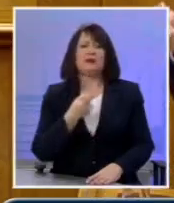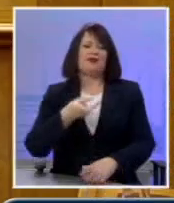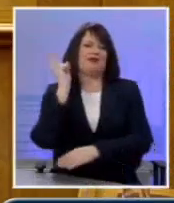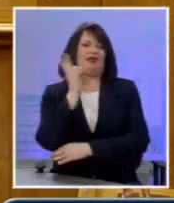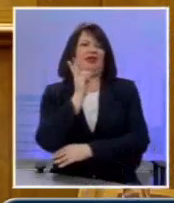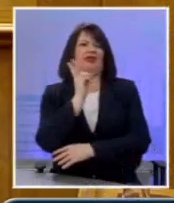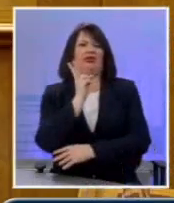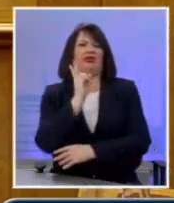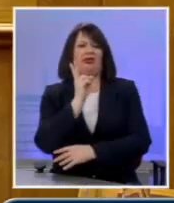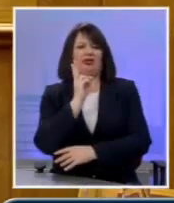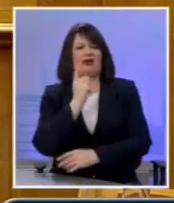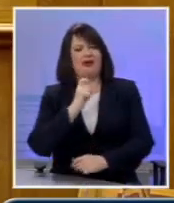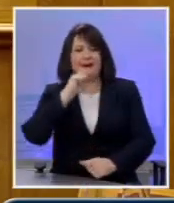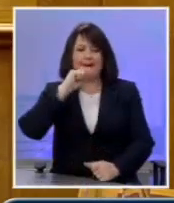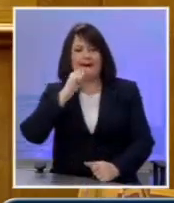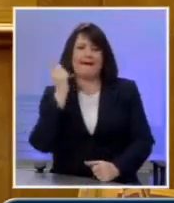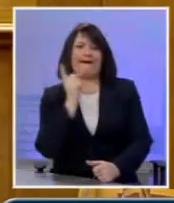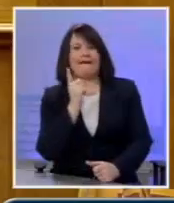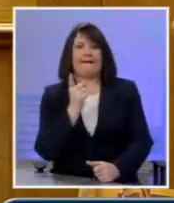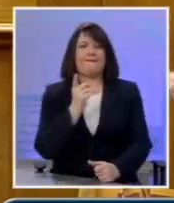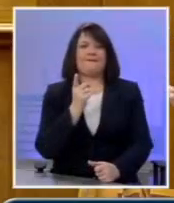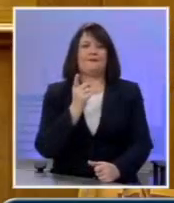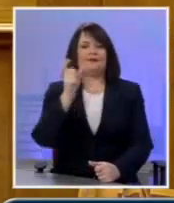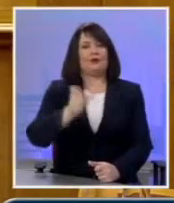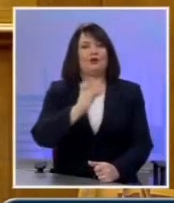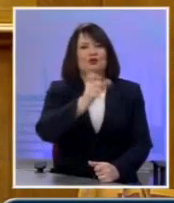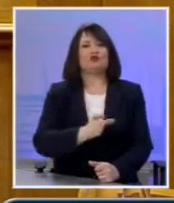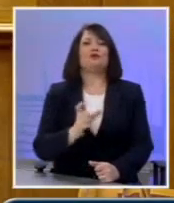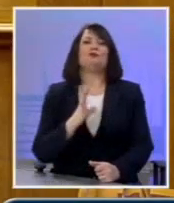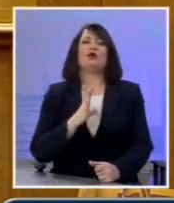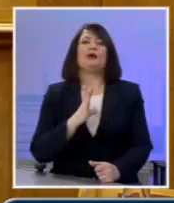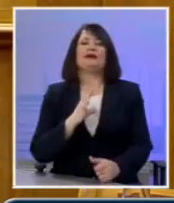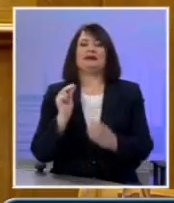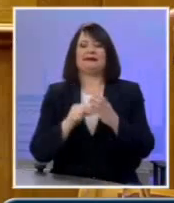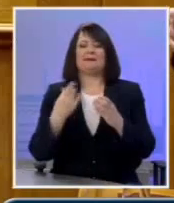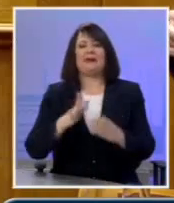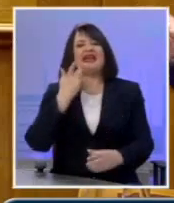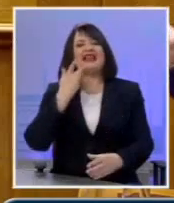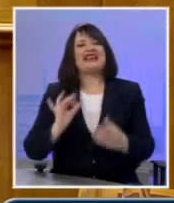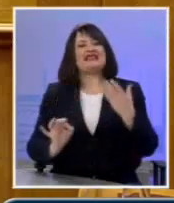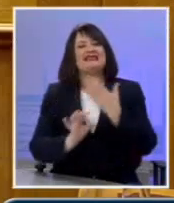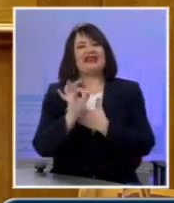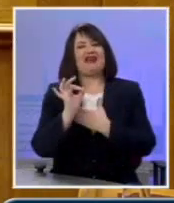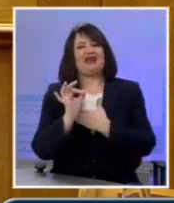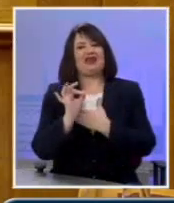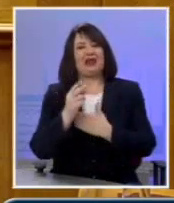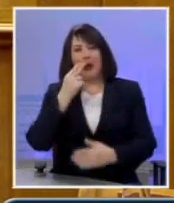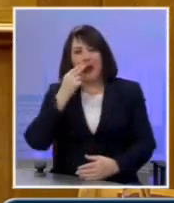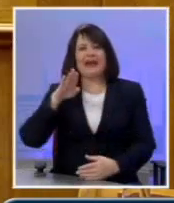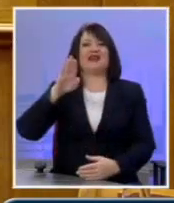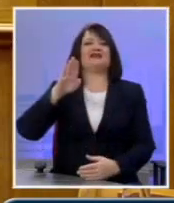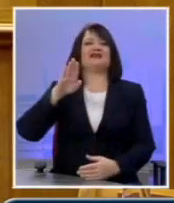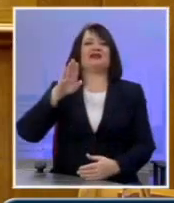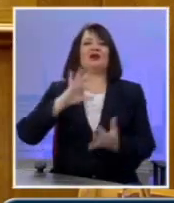και να κατηγορεί τους πολίτες που ψηφίζουν τη Χρυσή Αυγή, μια νεοναζιστική οργάνωση, και τη φέρνουν στο